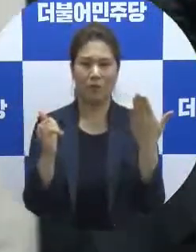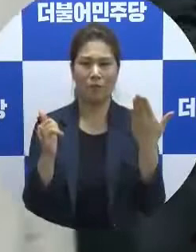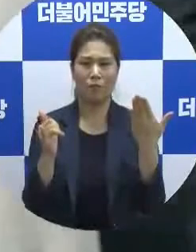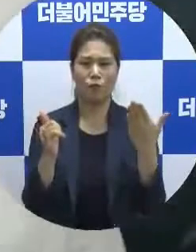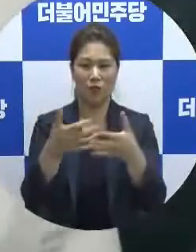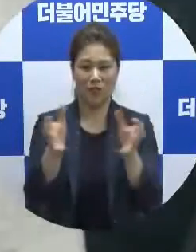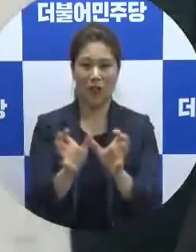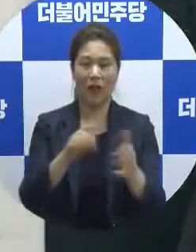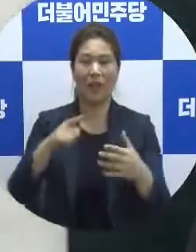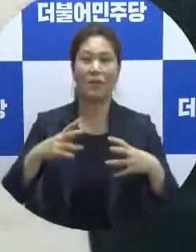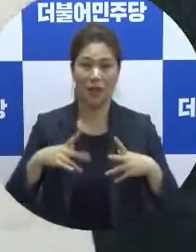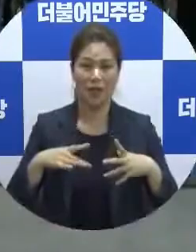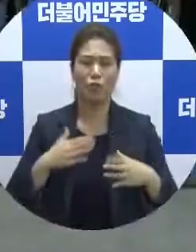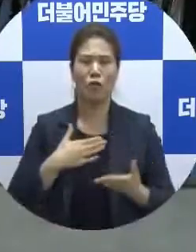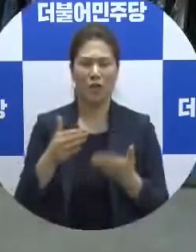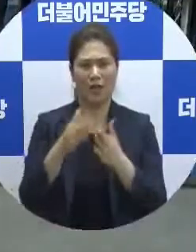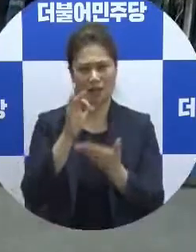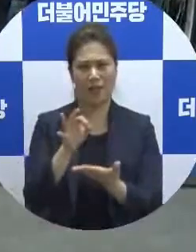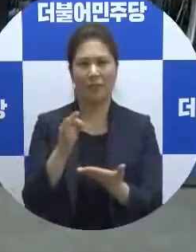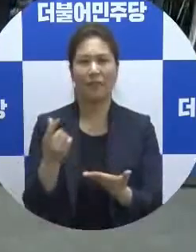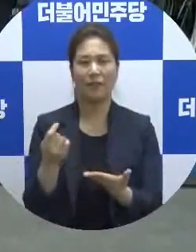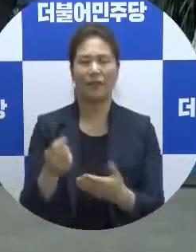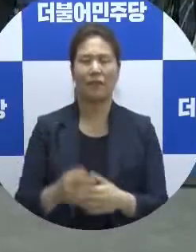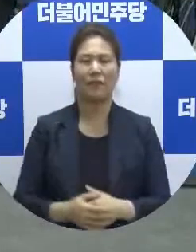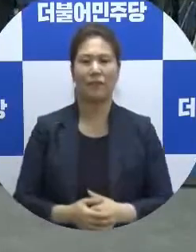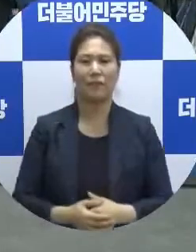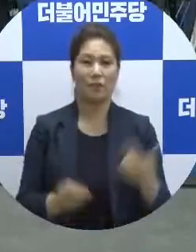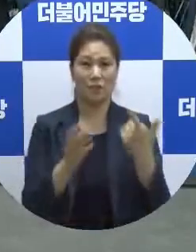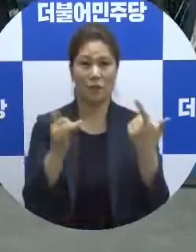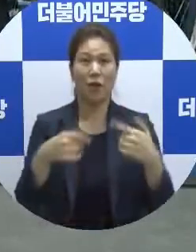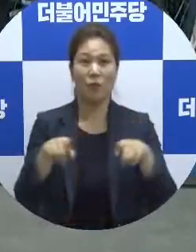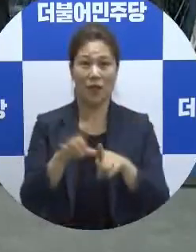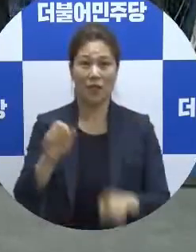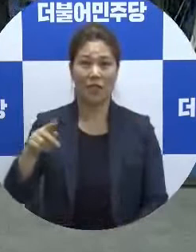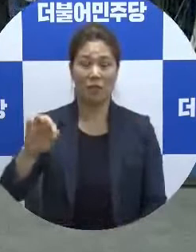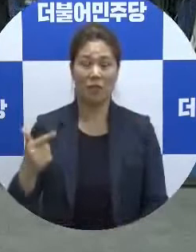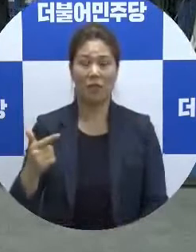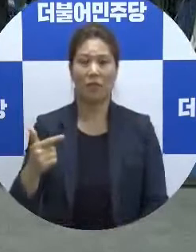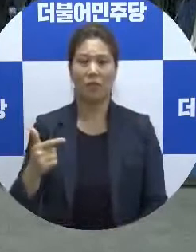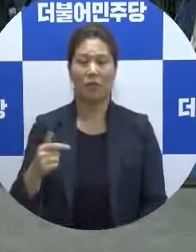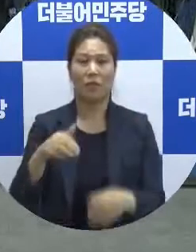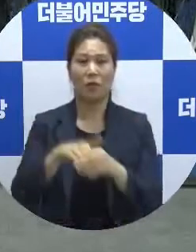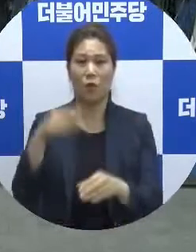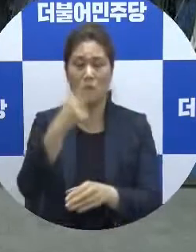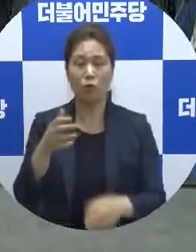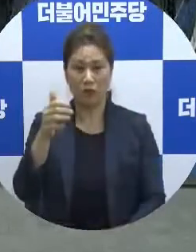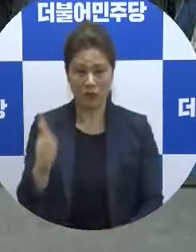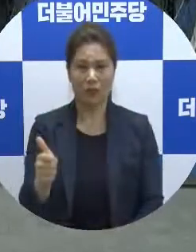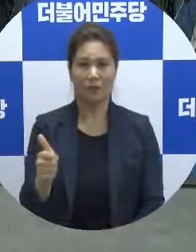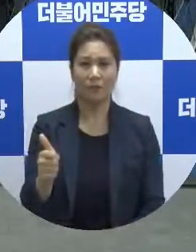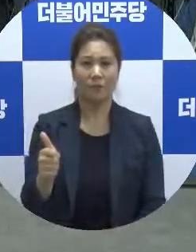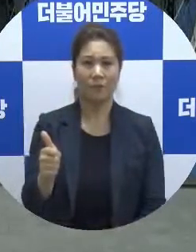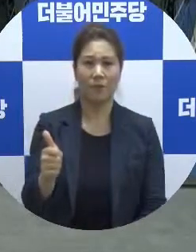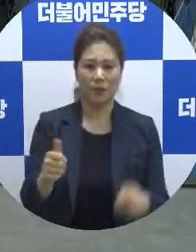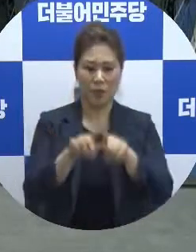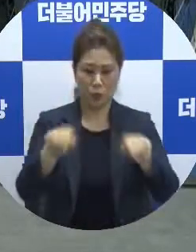자랑이자 저희 당의 자산이십니다. 자, 이제 6분과 함께 이상민 선거관리위원장님, 저희가 종이를